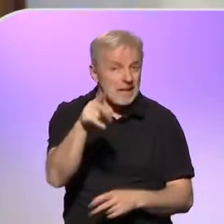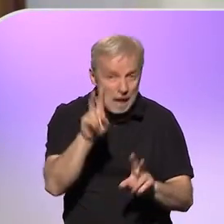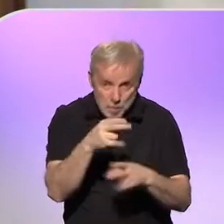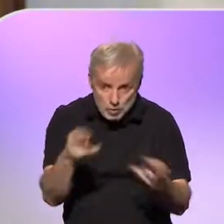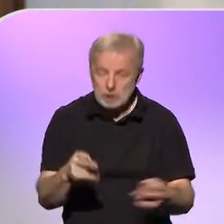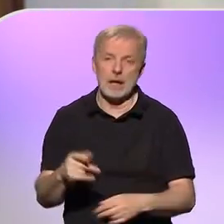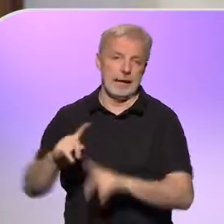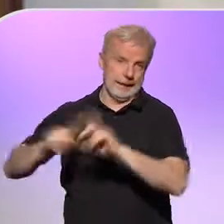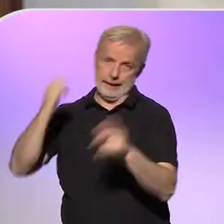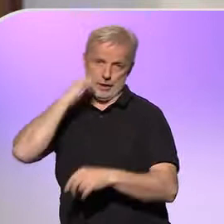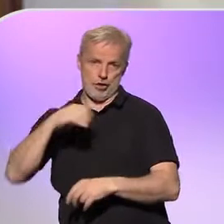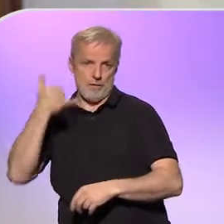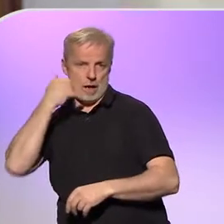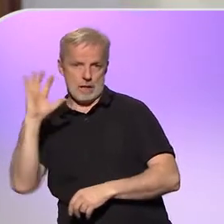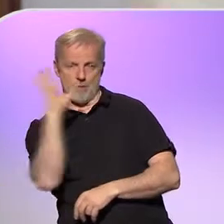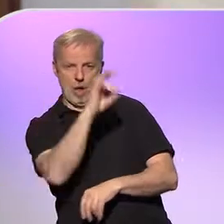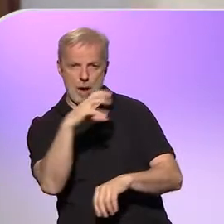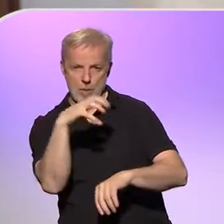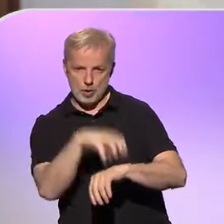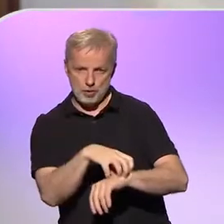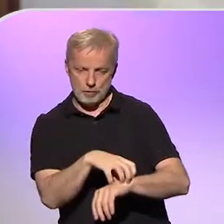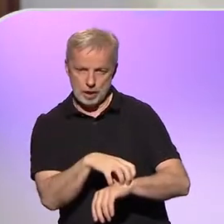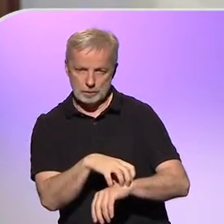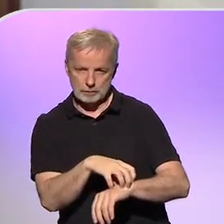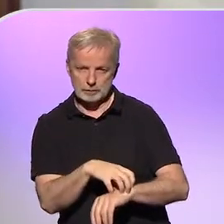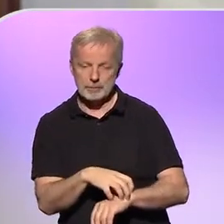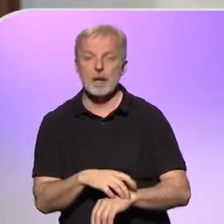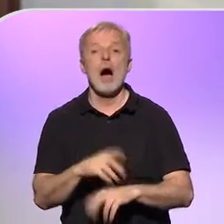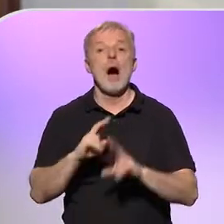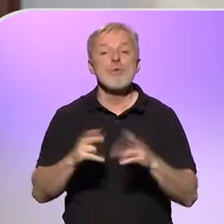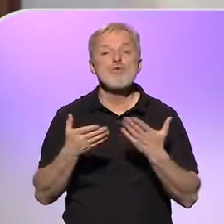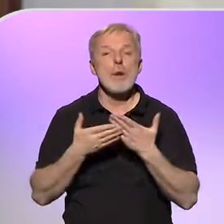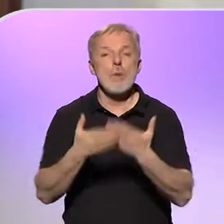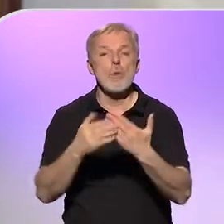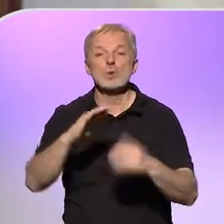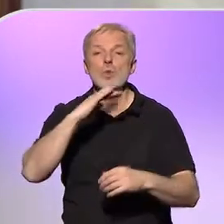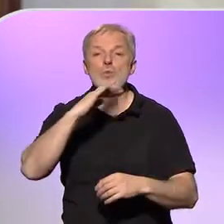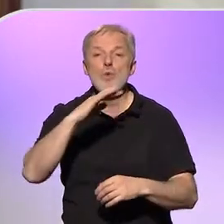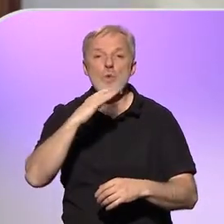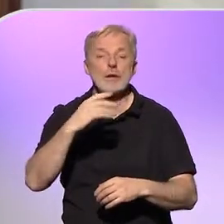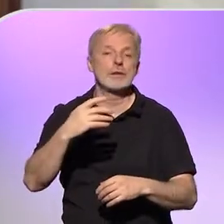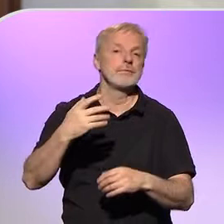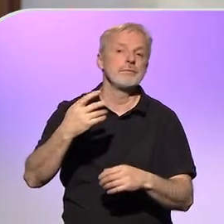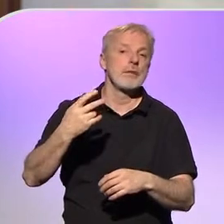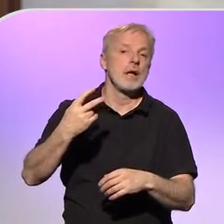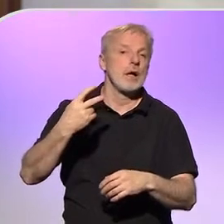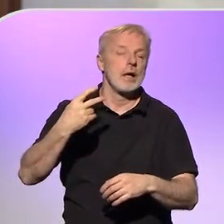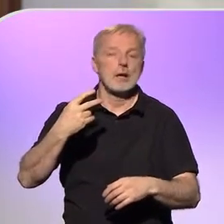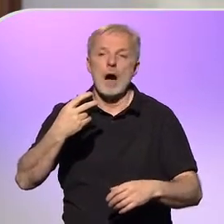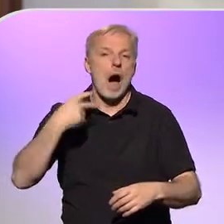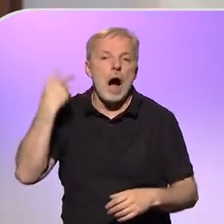pomohli vlastně. Jednak třeba s překladem vám jsou schopni pomoct, když se jste někde ve Španělsku, neumíte